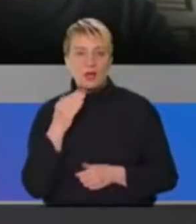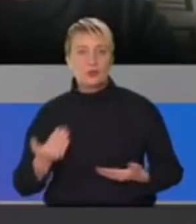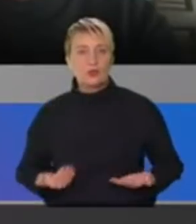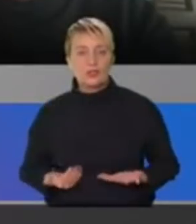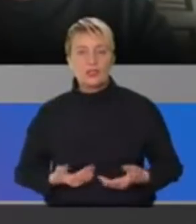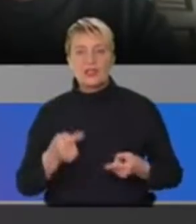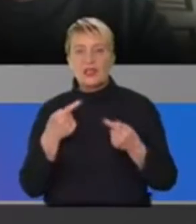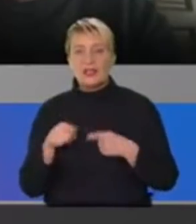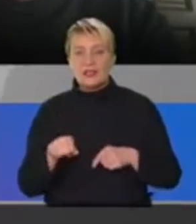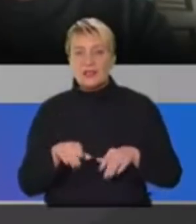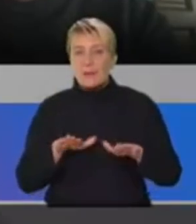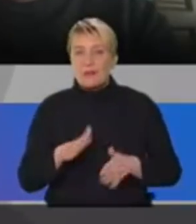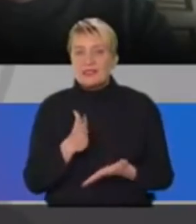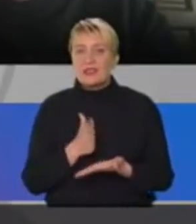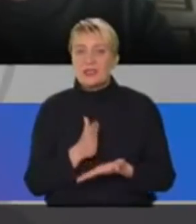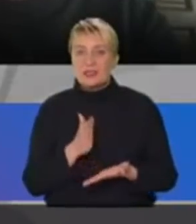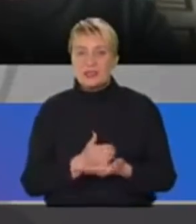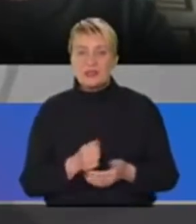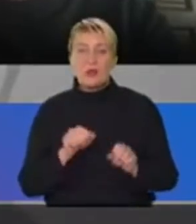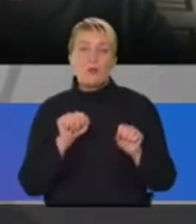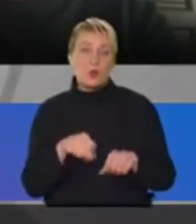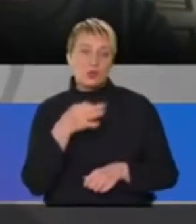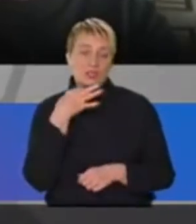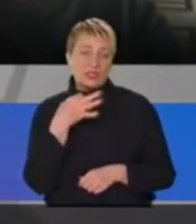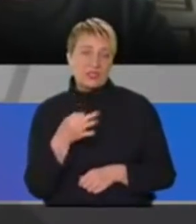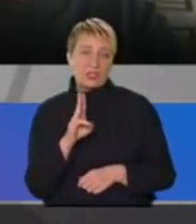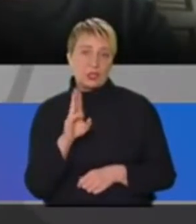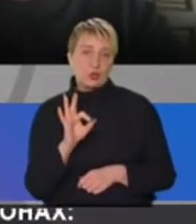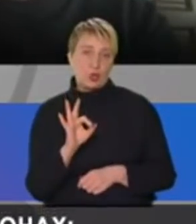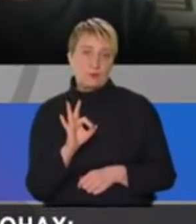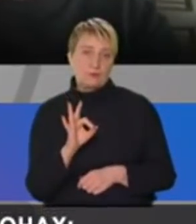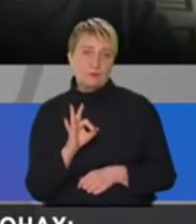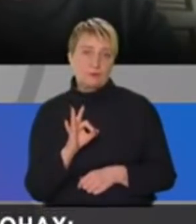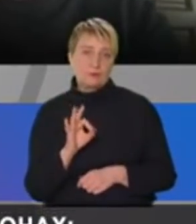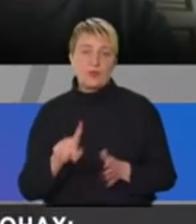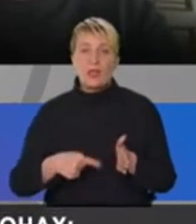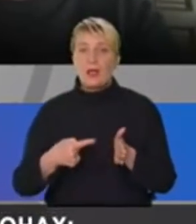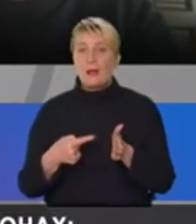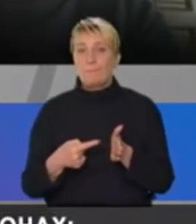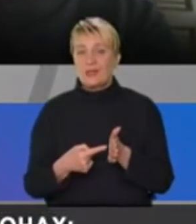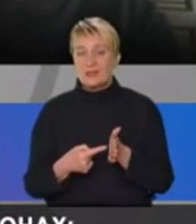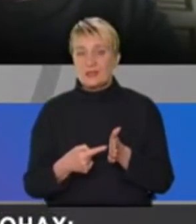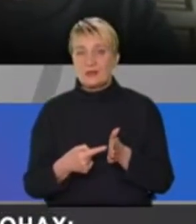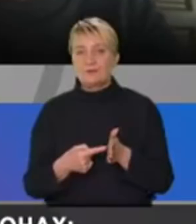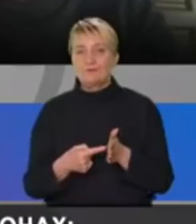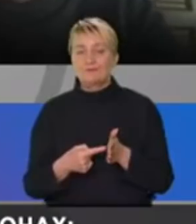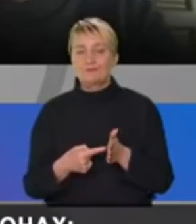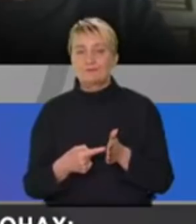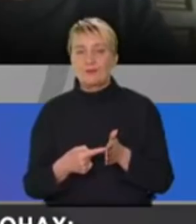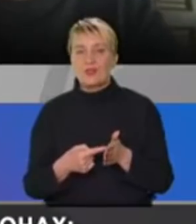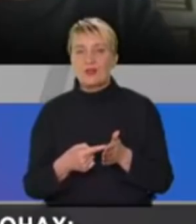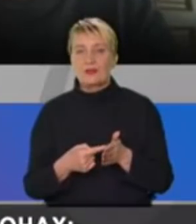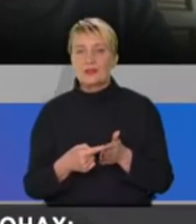є. Ну, можна сказати, що місто функціонує в звичайному режимі.